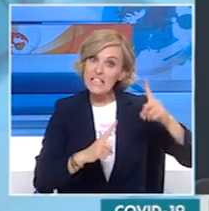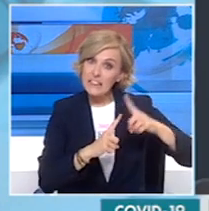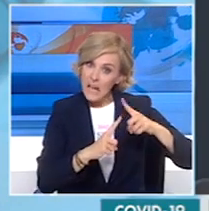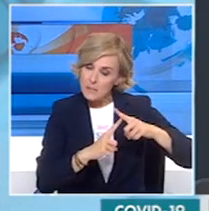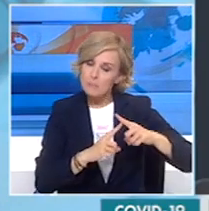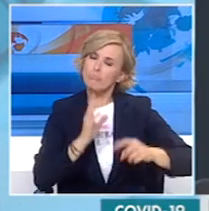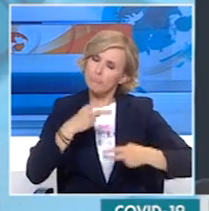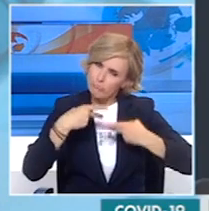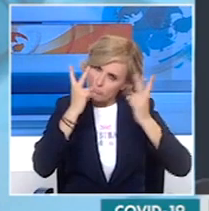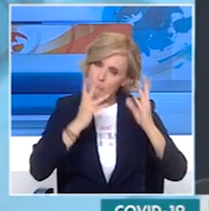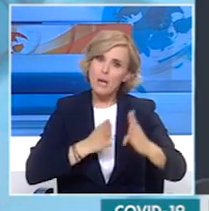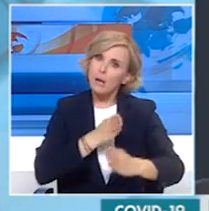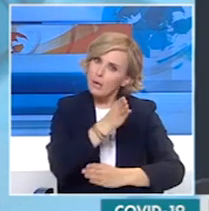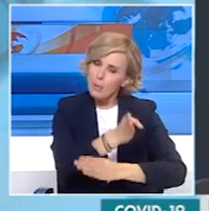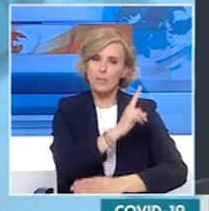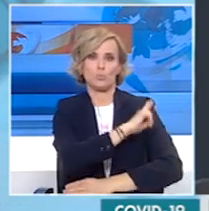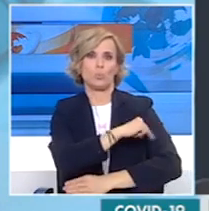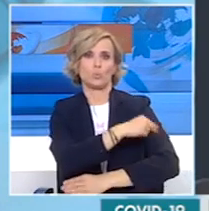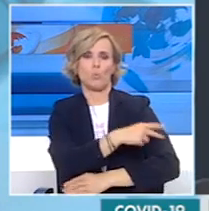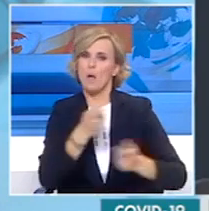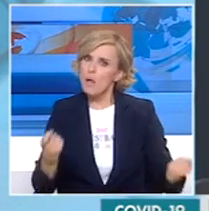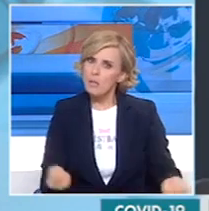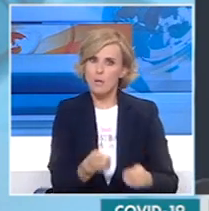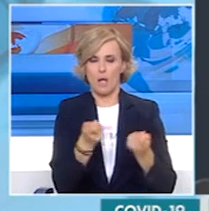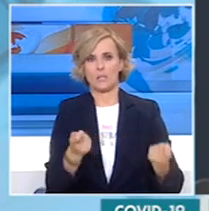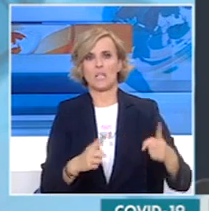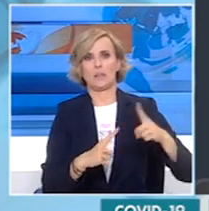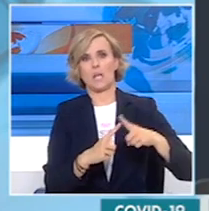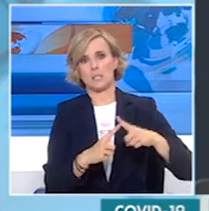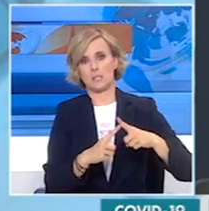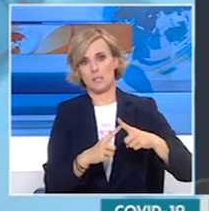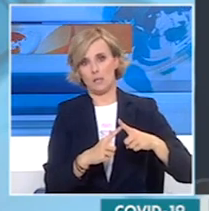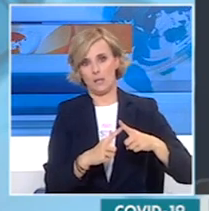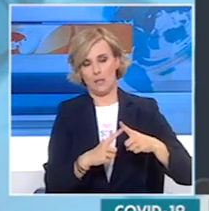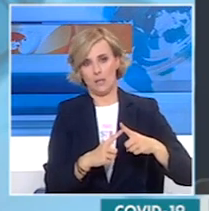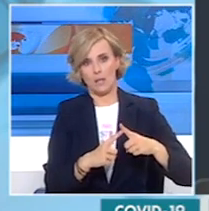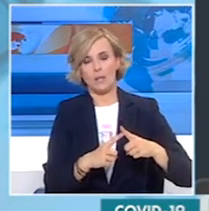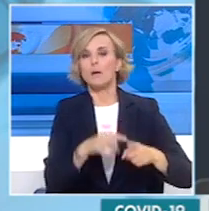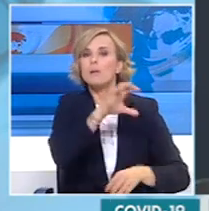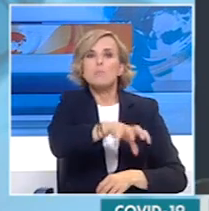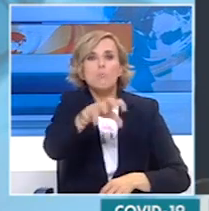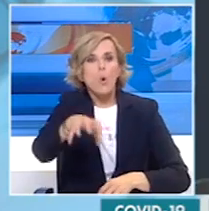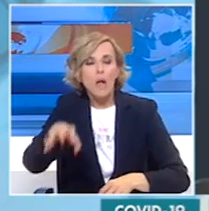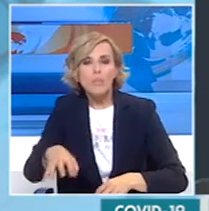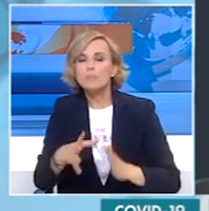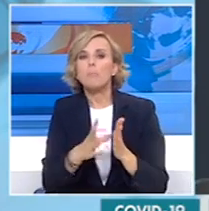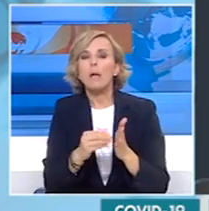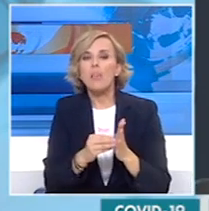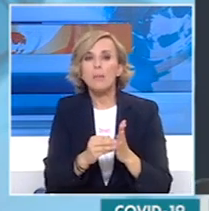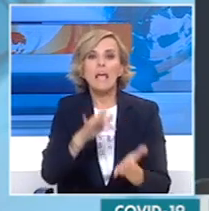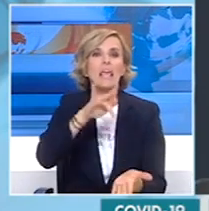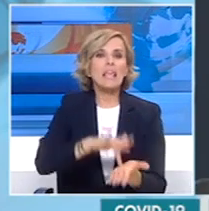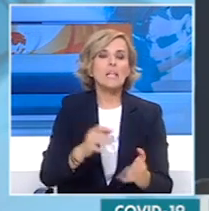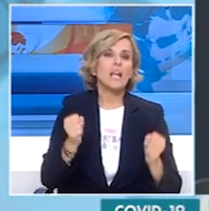γίνει σε συγκεκριμένα σημεία, στα δημόσια νοσοκομεία, στα νοσοκομεία αναφοράς και σε διάφορα άλλα σημεία, όπως για παράδειγμα τα